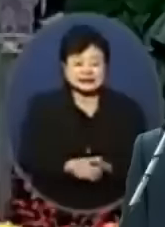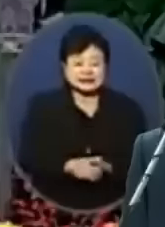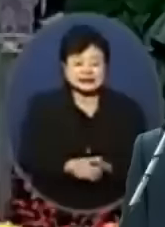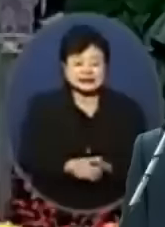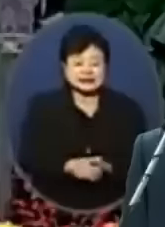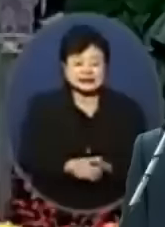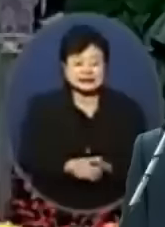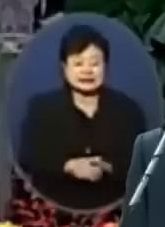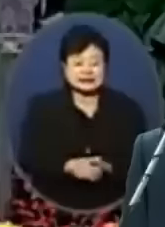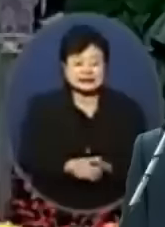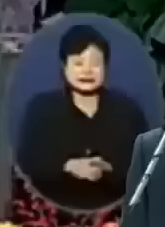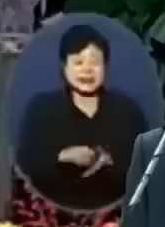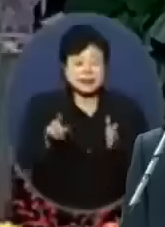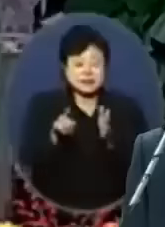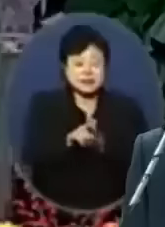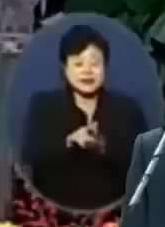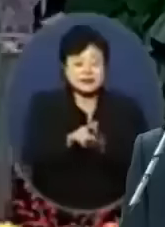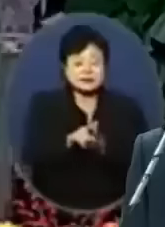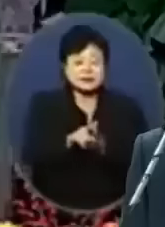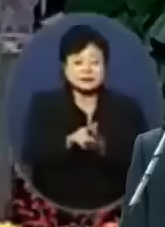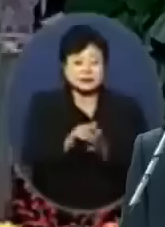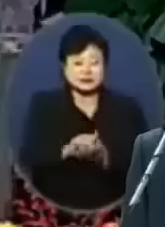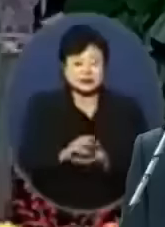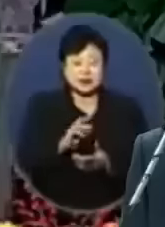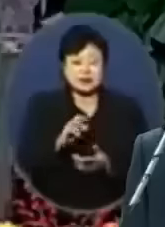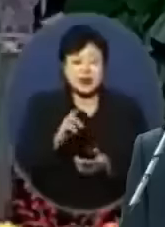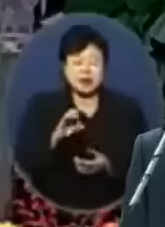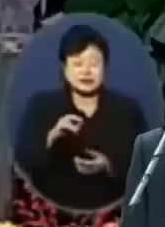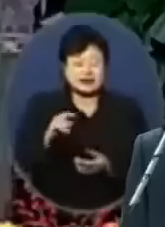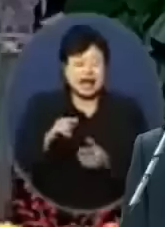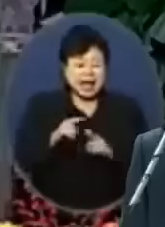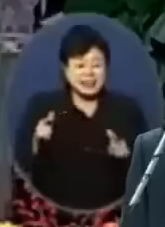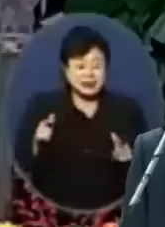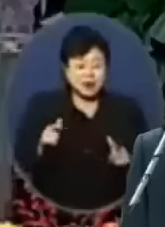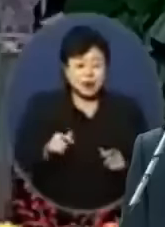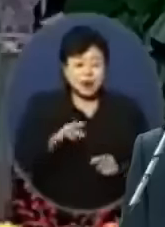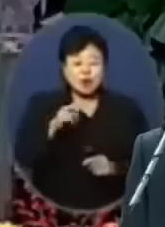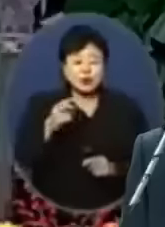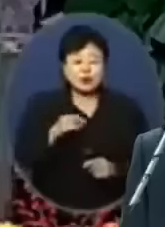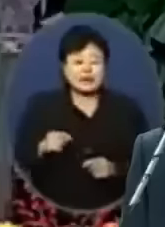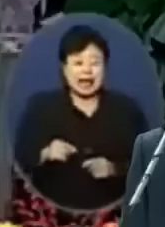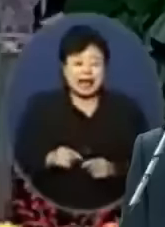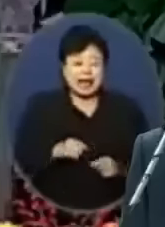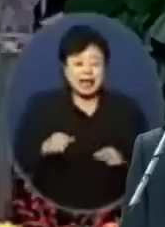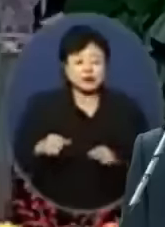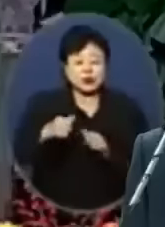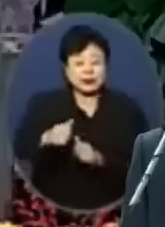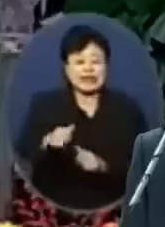의미를 표현하고 있습니다. 믿음의 명사가 아니라 동사인 것인데 믿음에는 행동이 따라야 하는 것입니다.